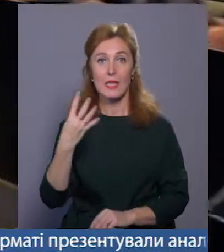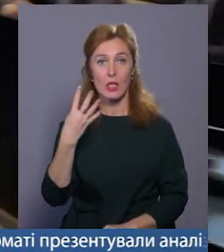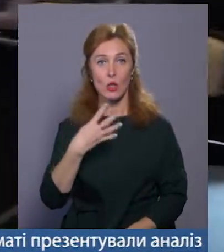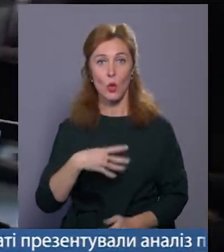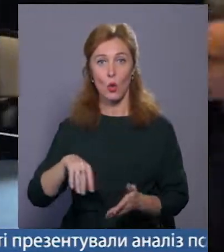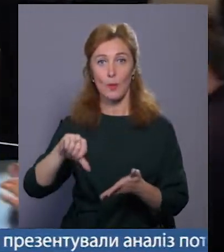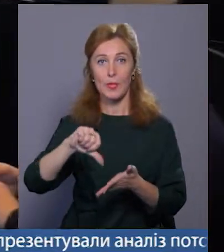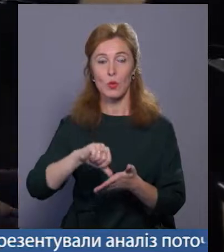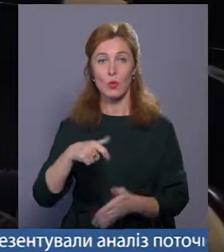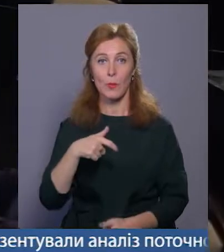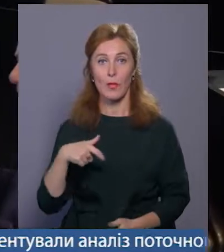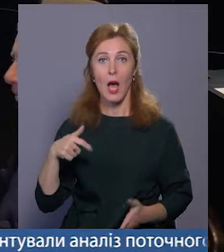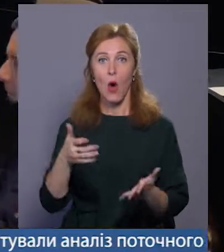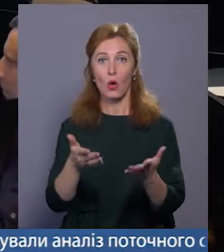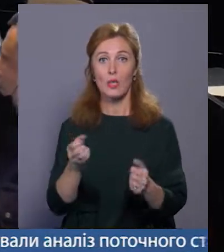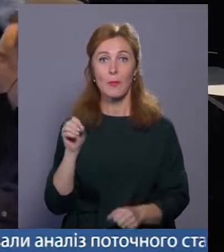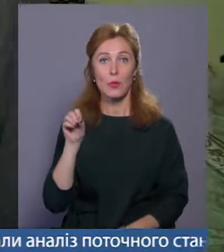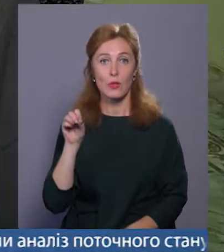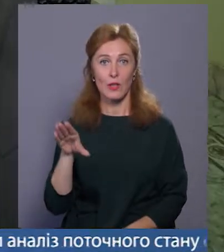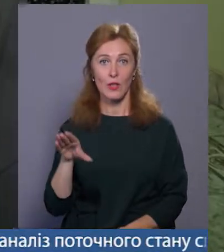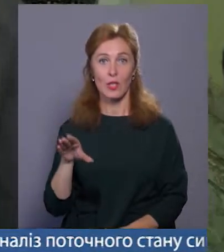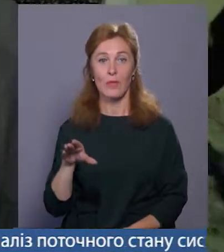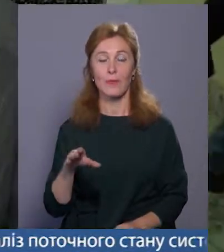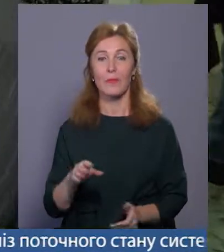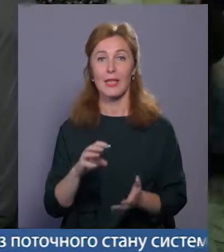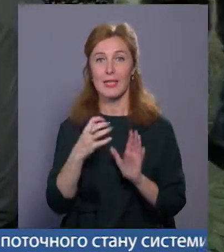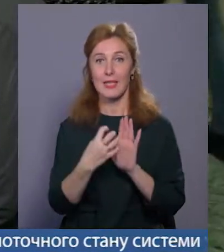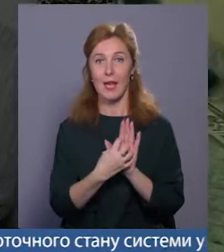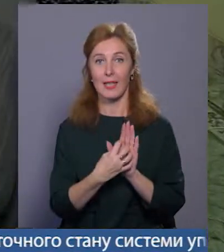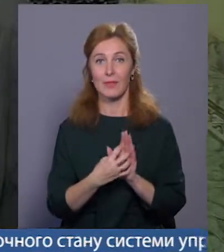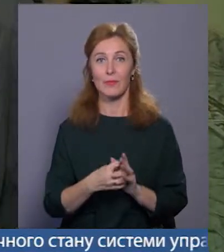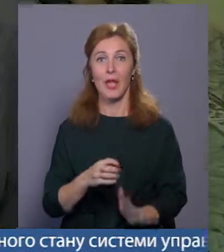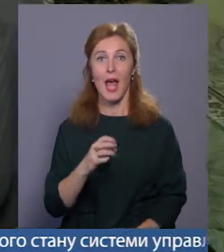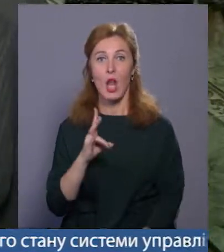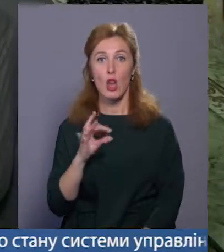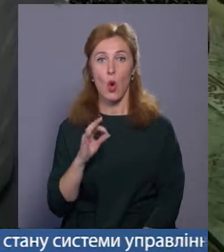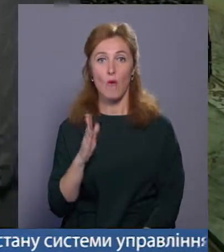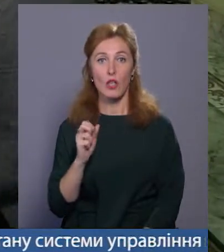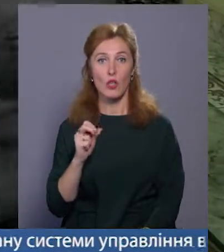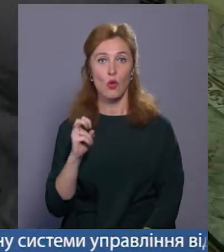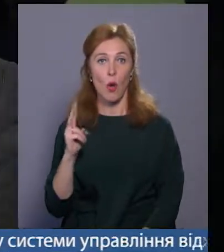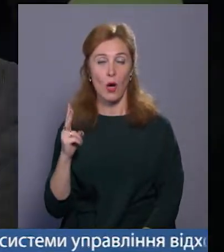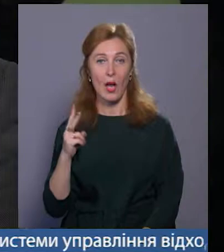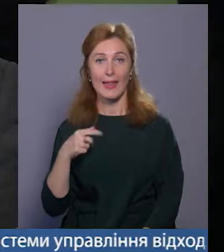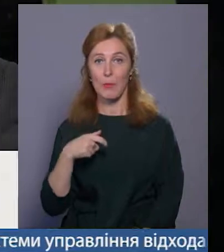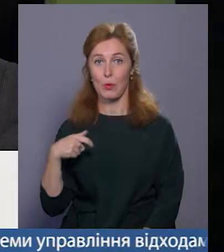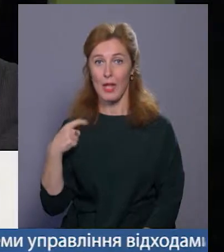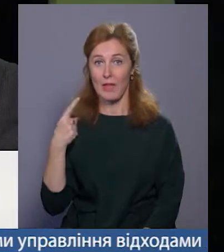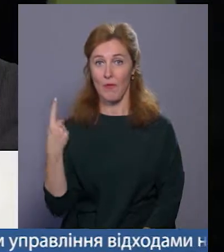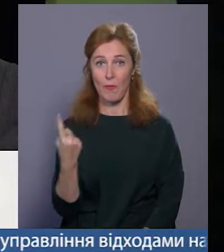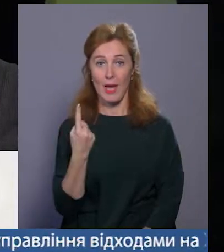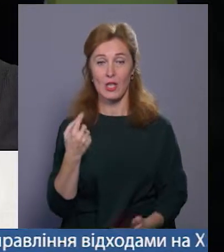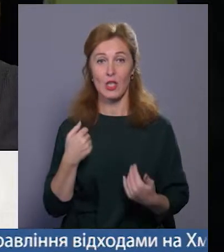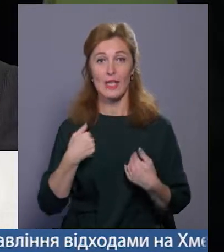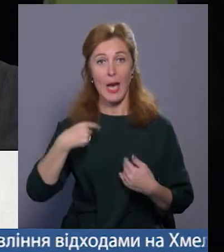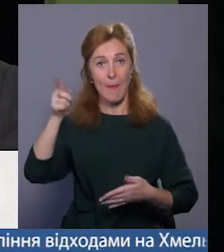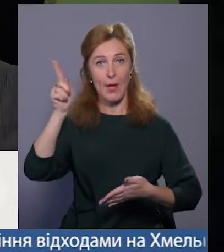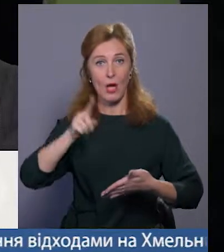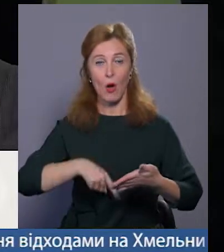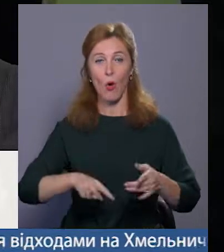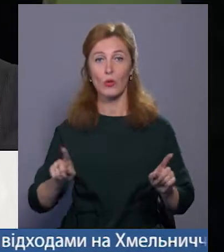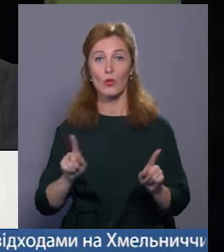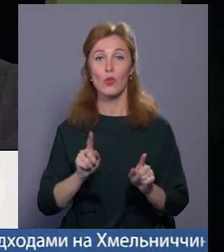депутатів отримали посвідчення та нагрудні знаки. Василь Новачок – депутат вперше. Переконаний, що, як і